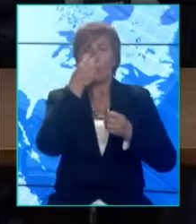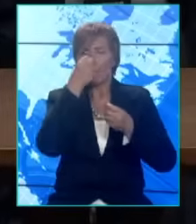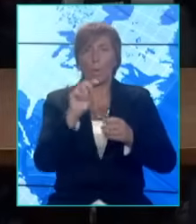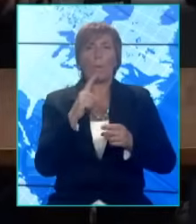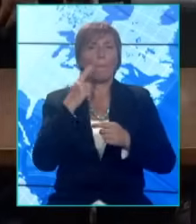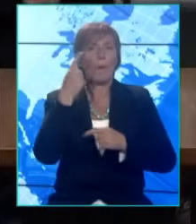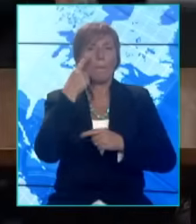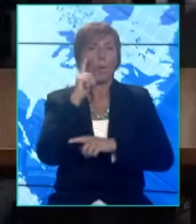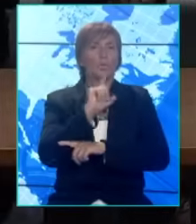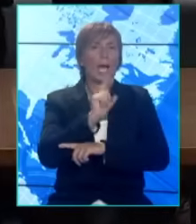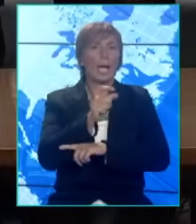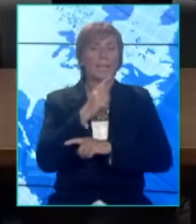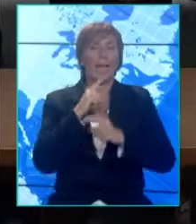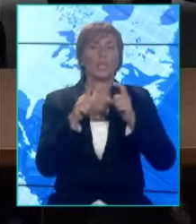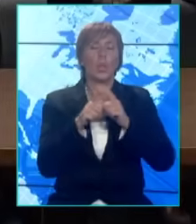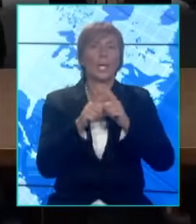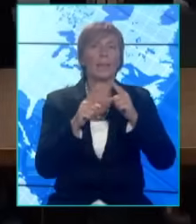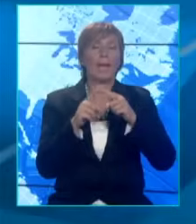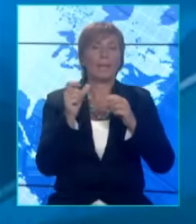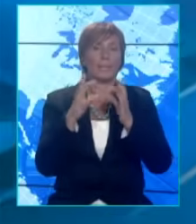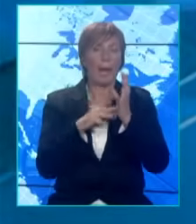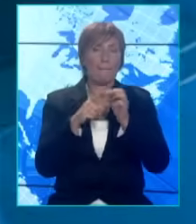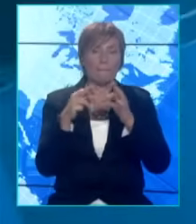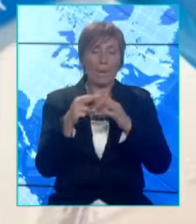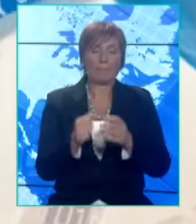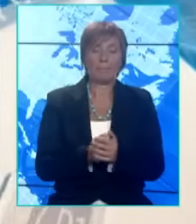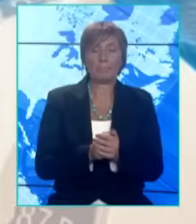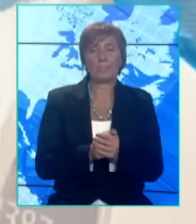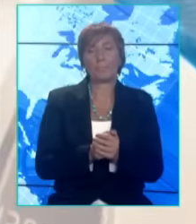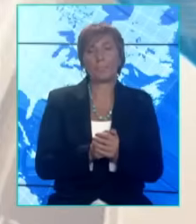u pokušaju atentata na Donalda Trumpa.